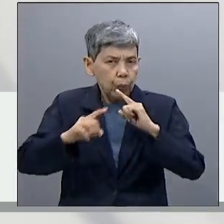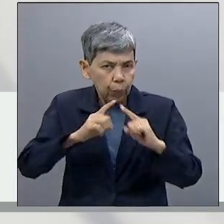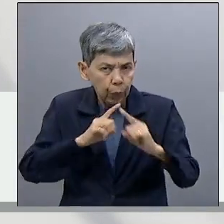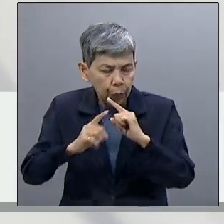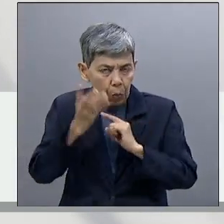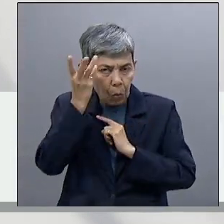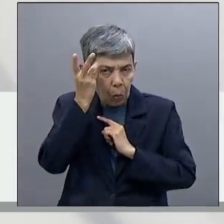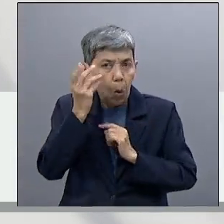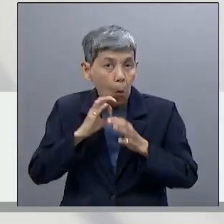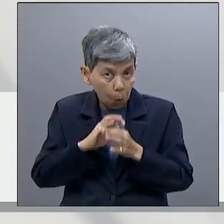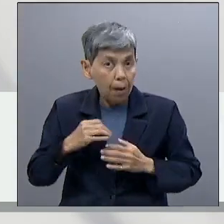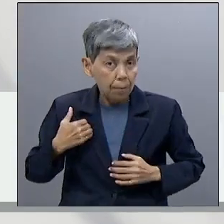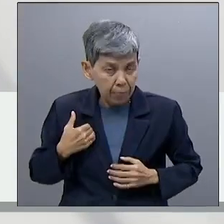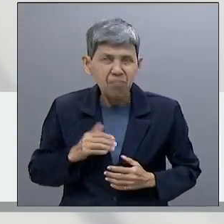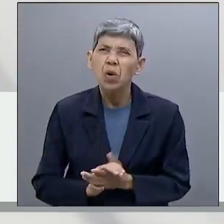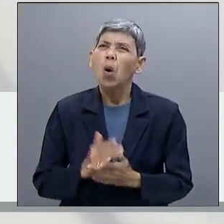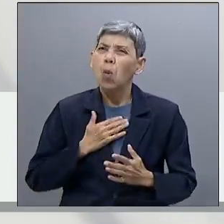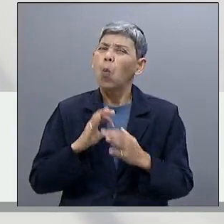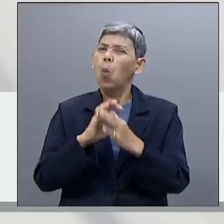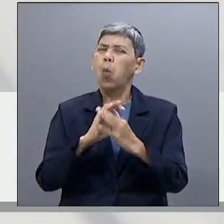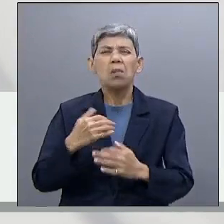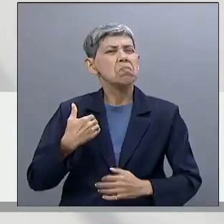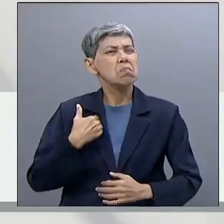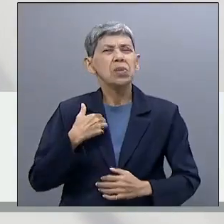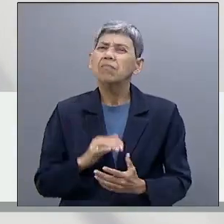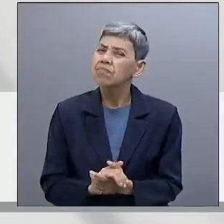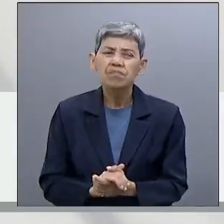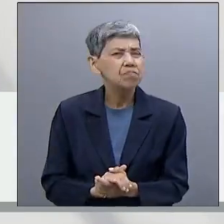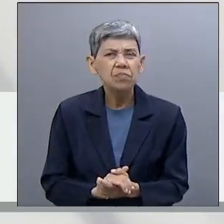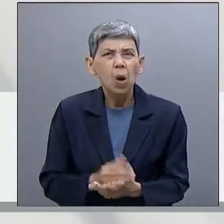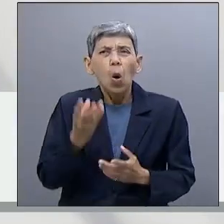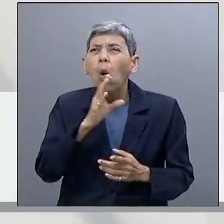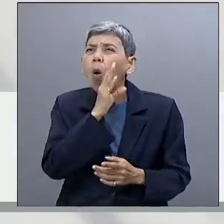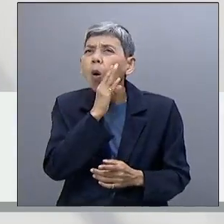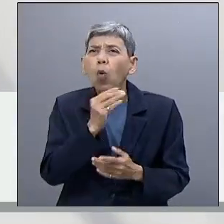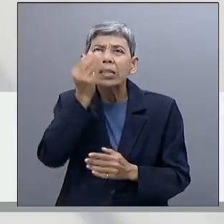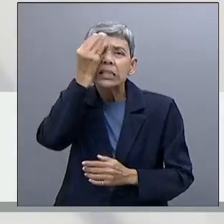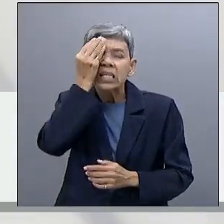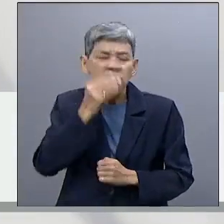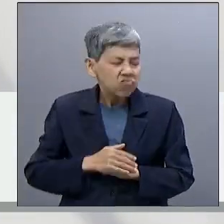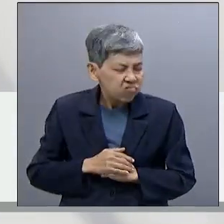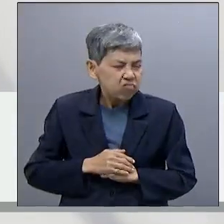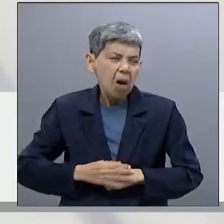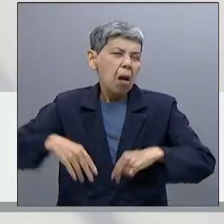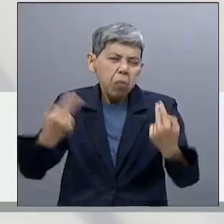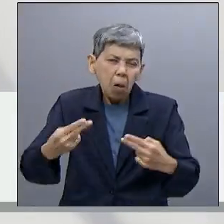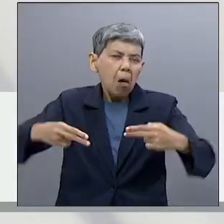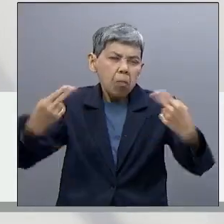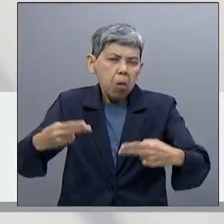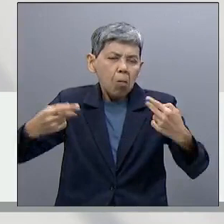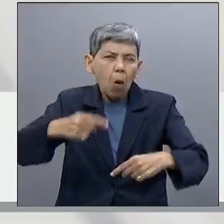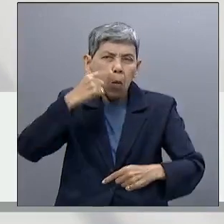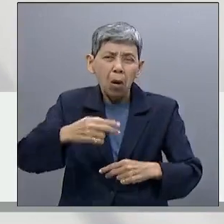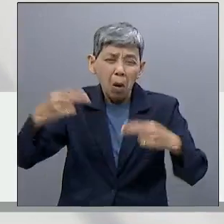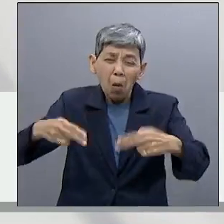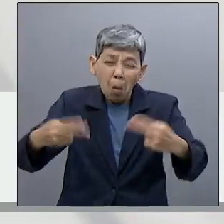จอะไรมากที่สุด ผมหวั่นใจเรื่องนี้ว่ากลัวว่าทางอิสราเอลไม่ยอมหยุดยิงสักคือหยุดยิงไม่ใช่